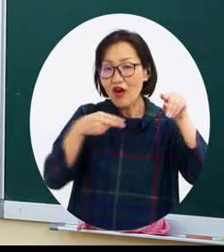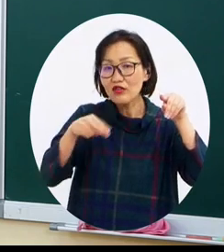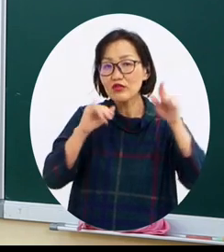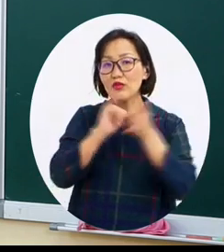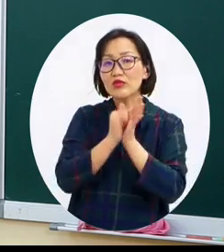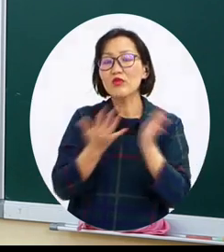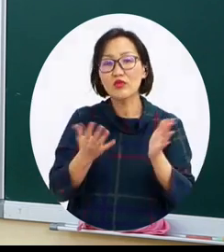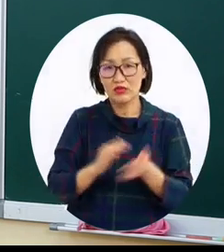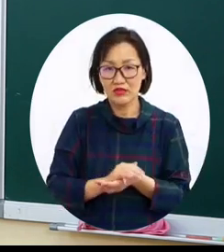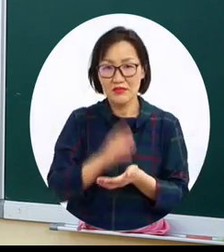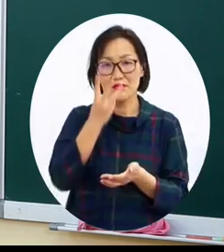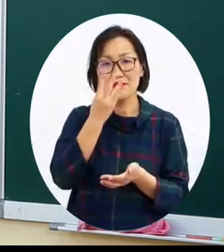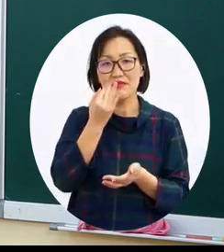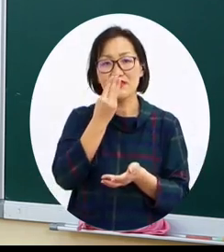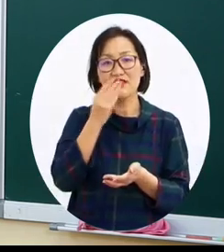Мишээх.